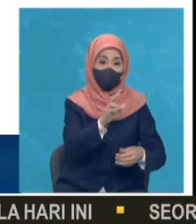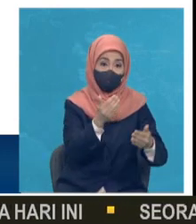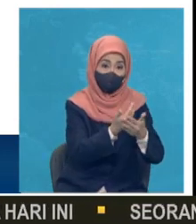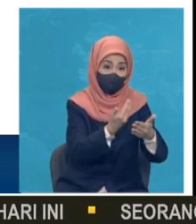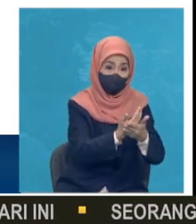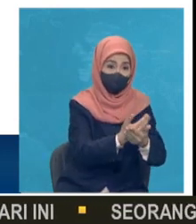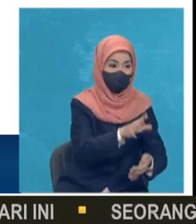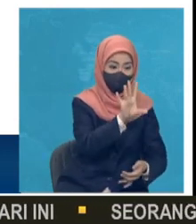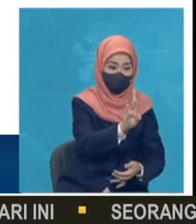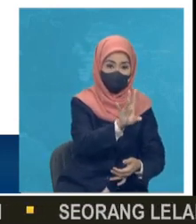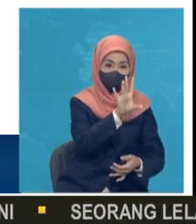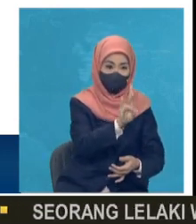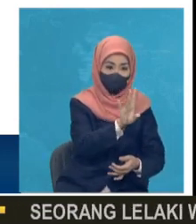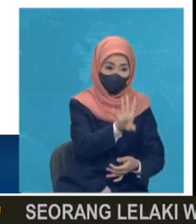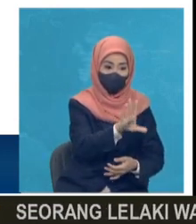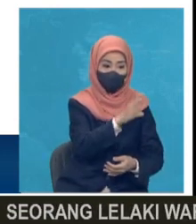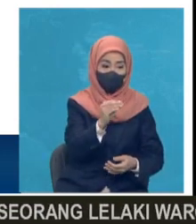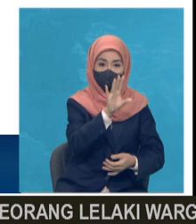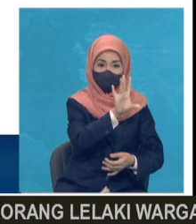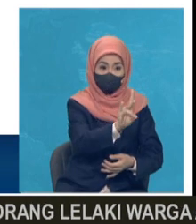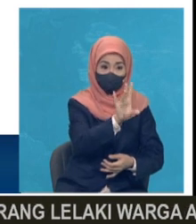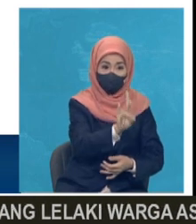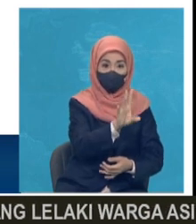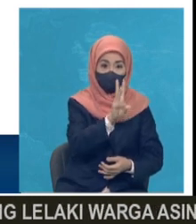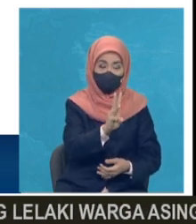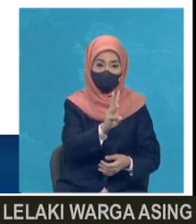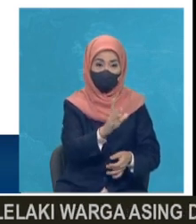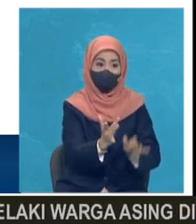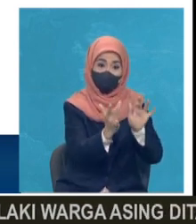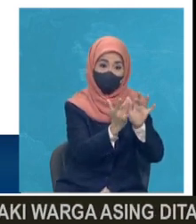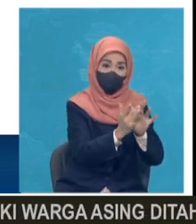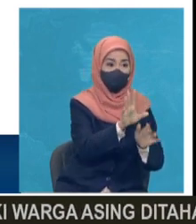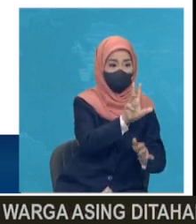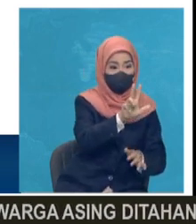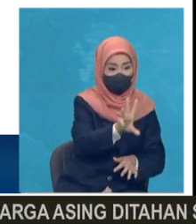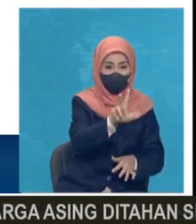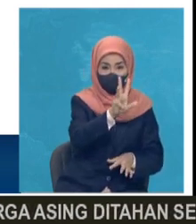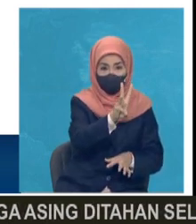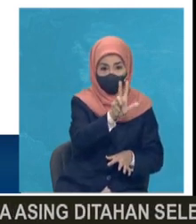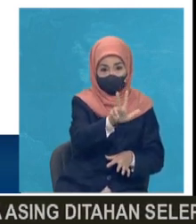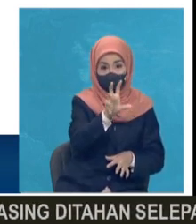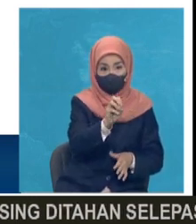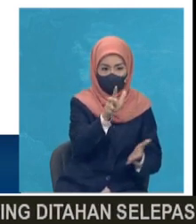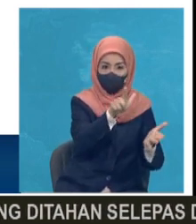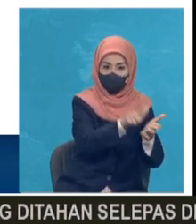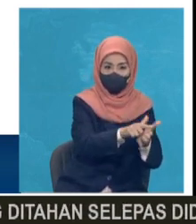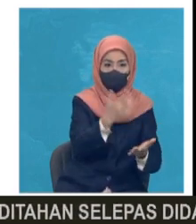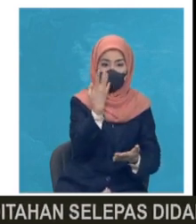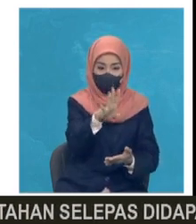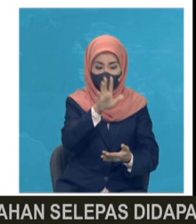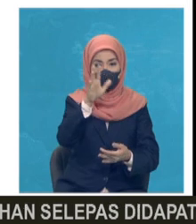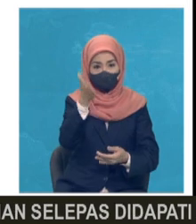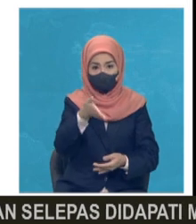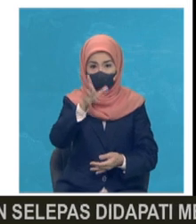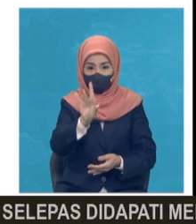cash 774 dan 776 telah dikaitkan dengan ke630 Yang dilaporkan pada 14oz